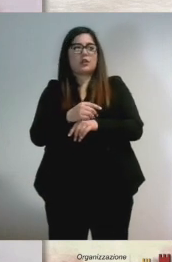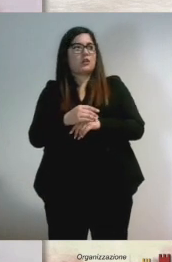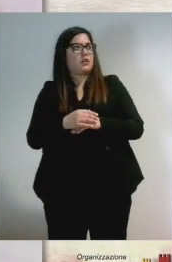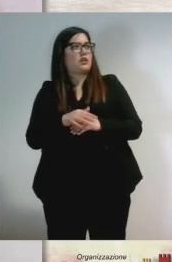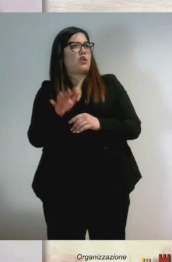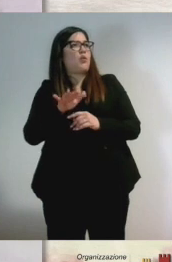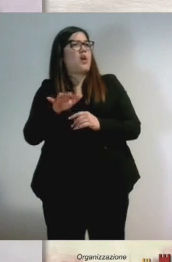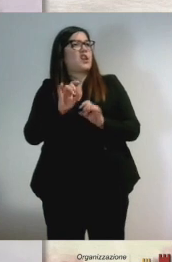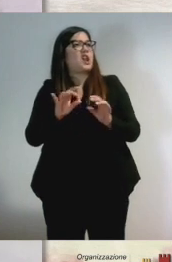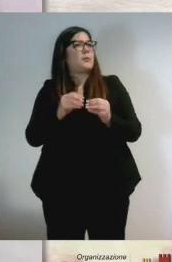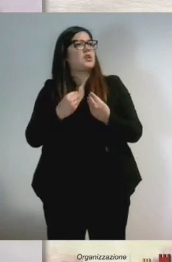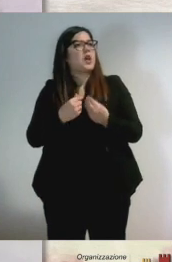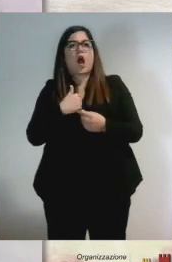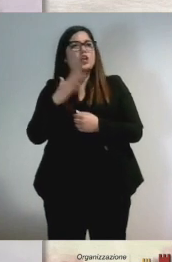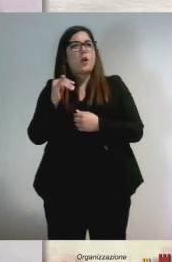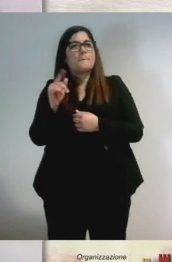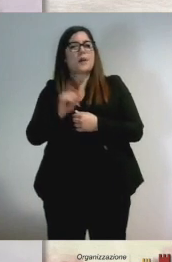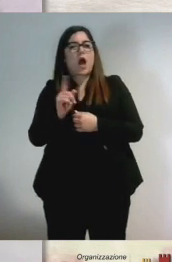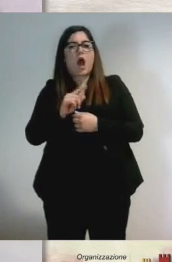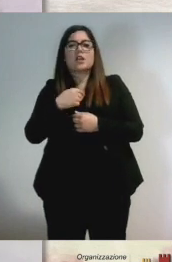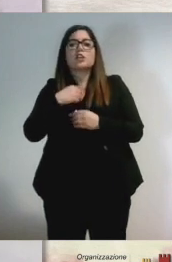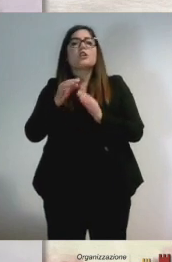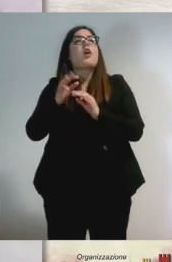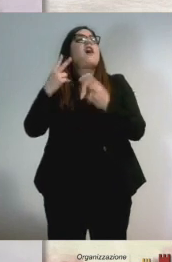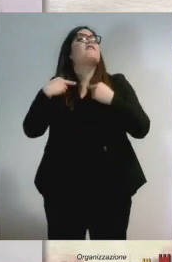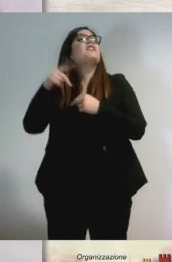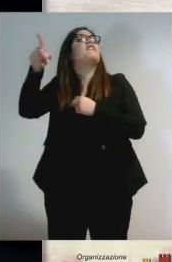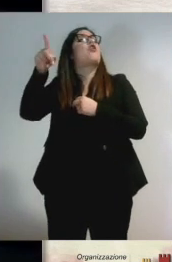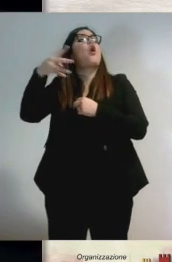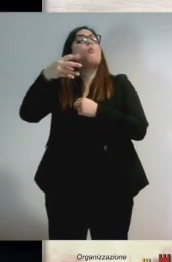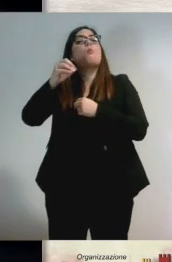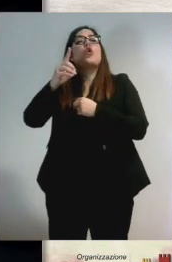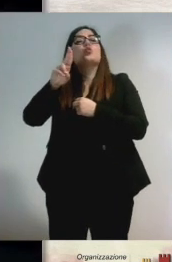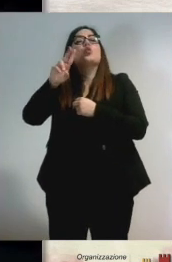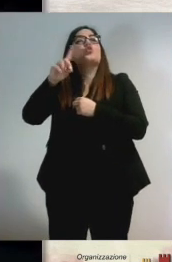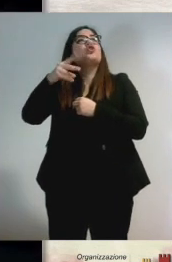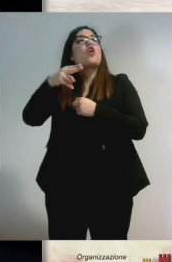Io mica sono di Bari Oh io so di Modugno era di un altro comune